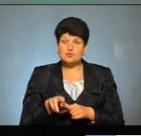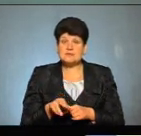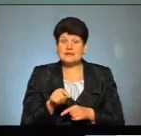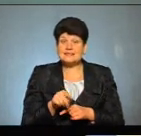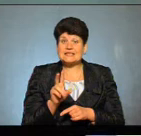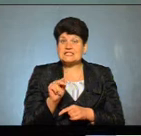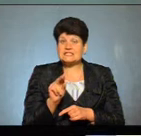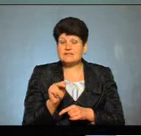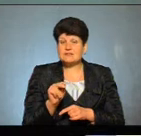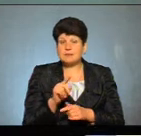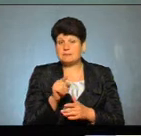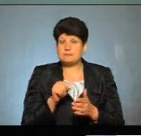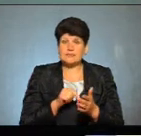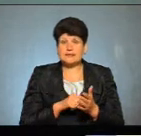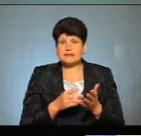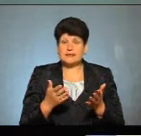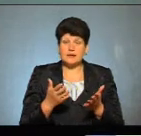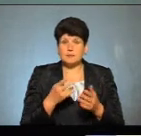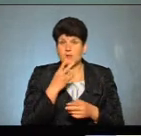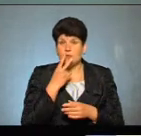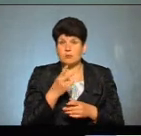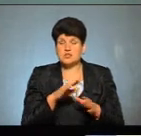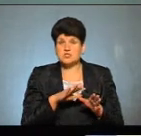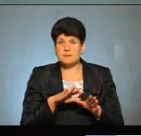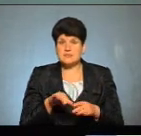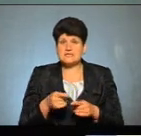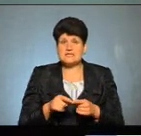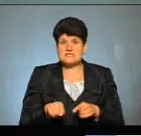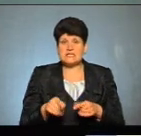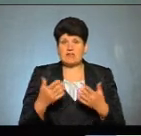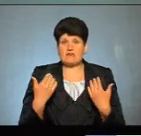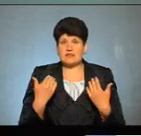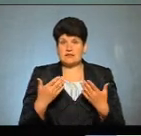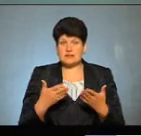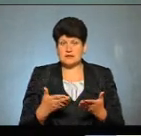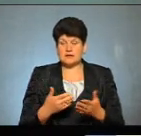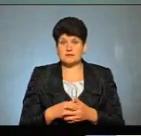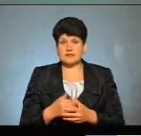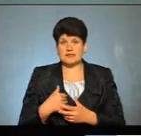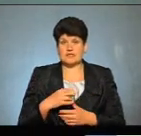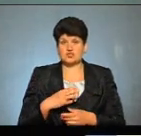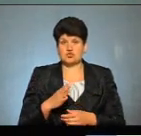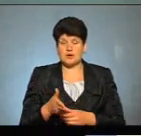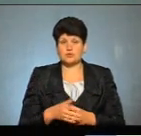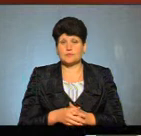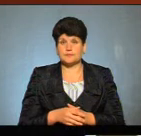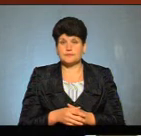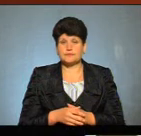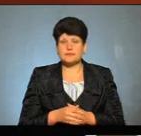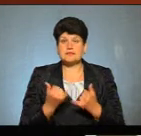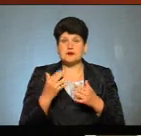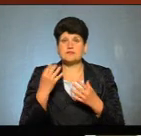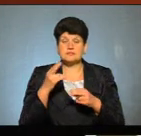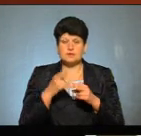цифрах, це теж питання, ми побачимо після цих вихідних, які на нас чекають. У нас ефір вже